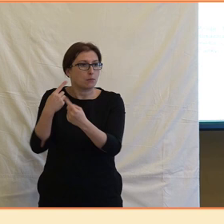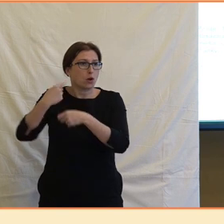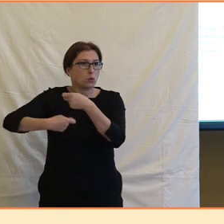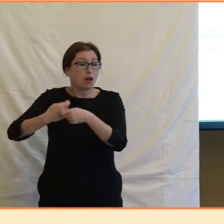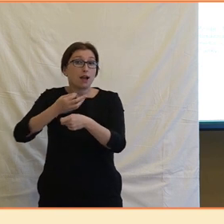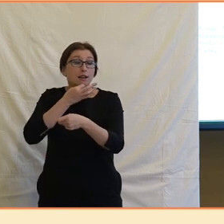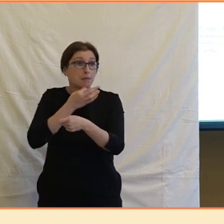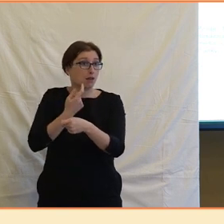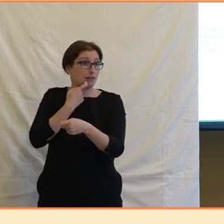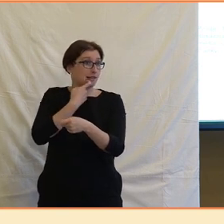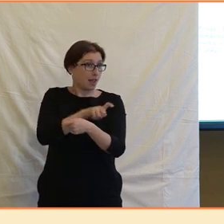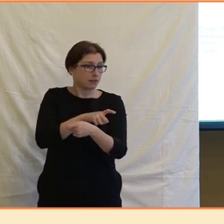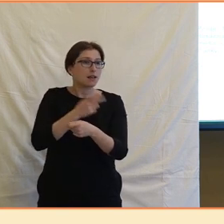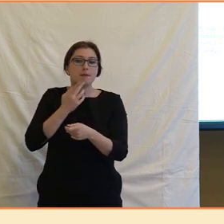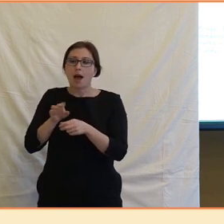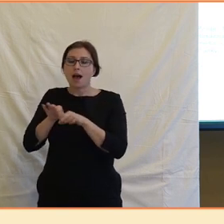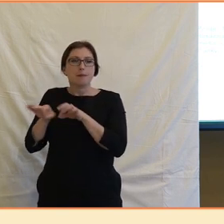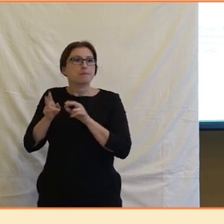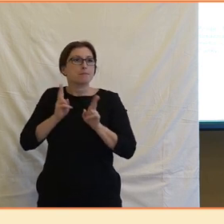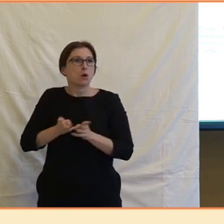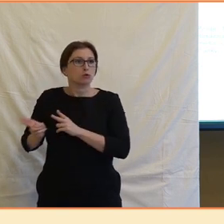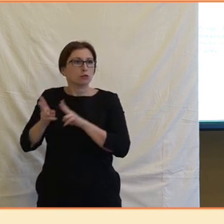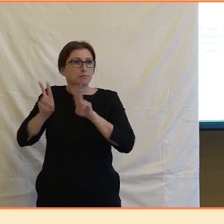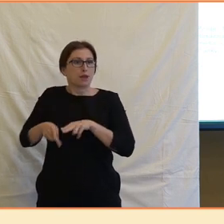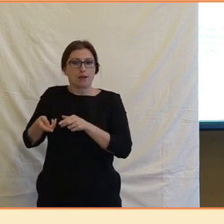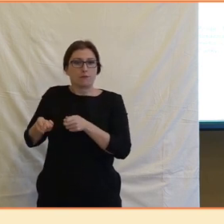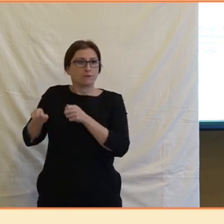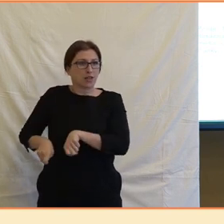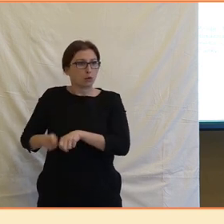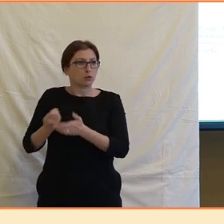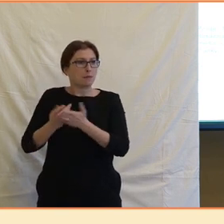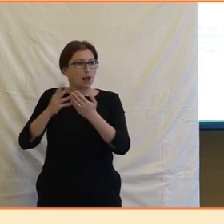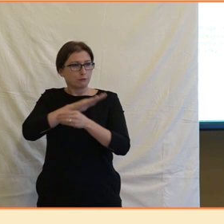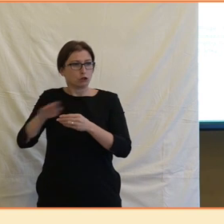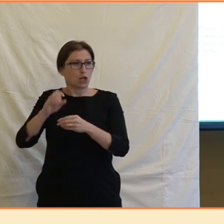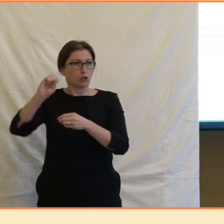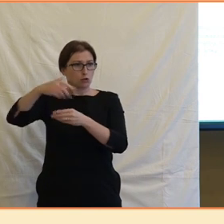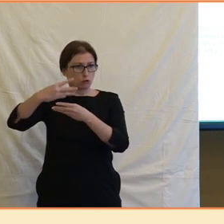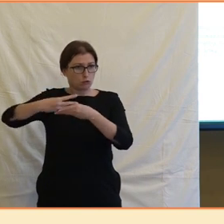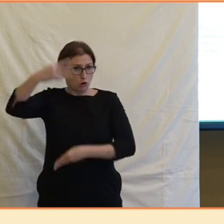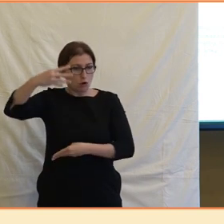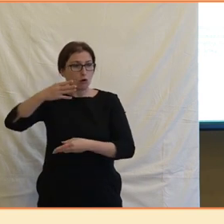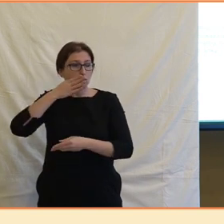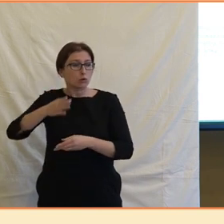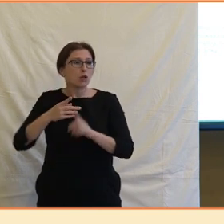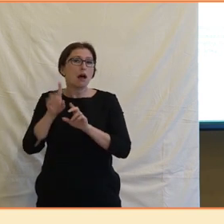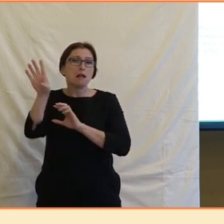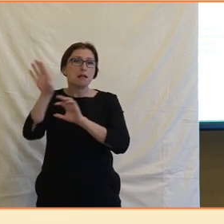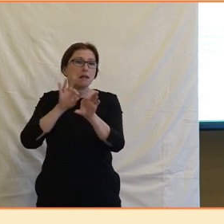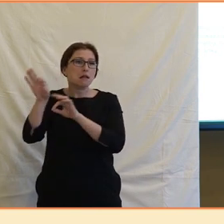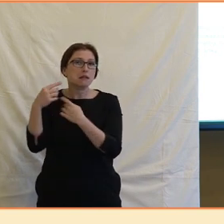vypnout personalizaci a případně upravit parametry. To samozřejmě výrazně kontrastuje s tím, že zde